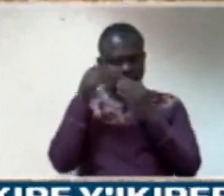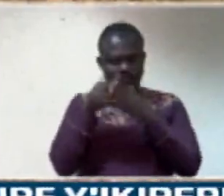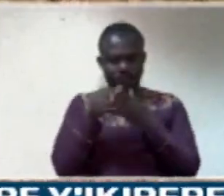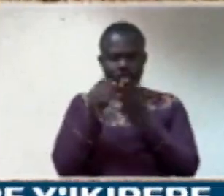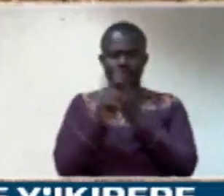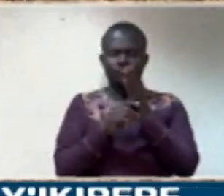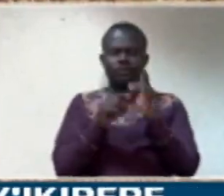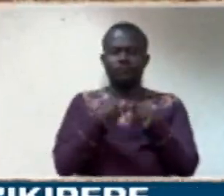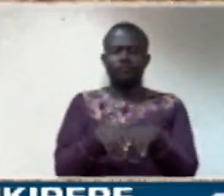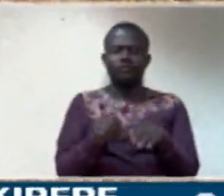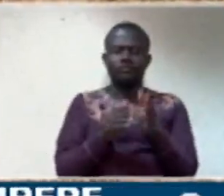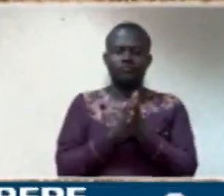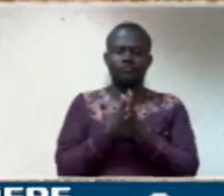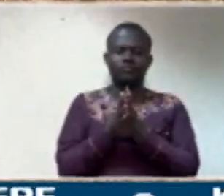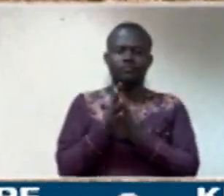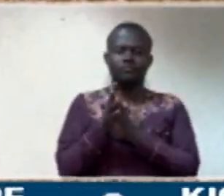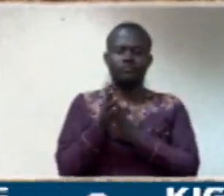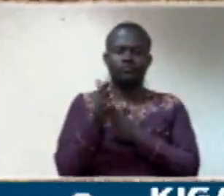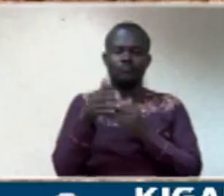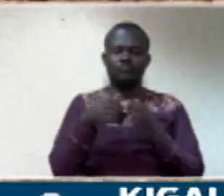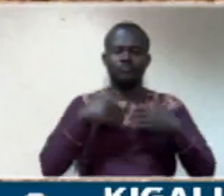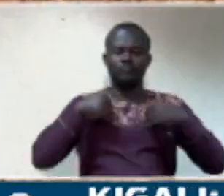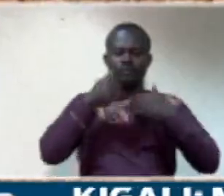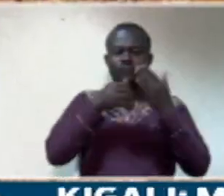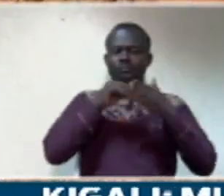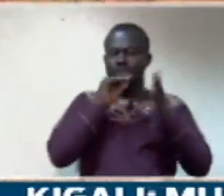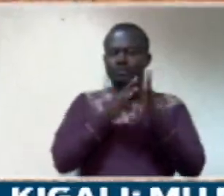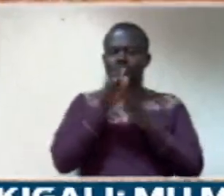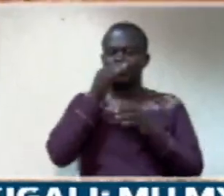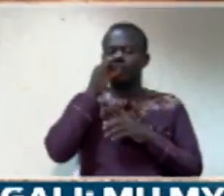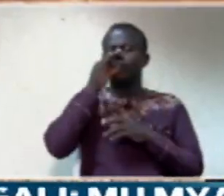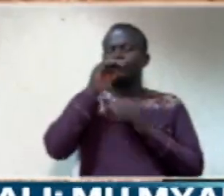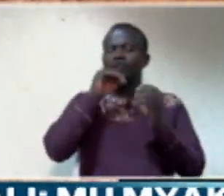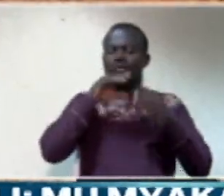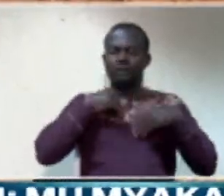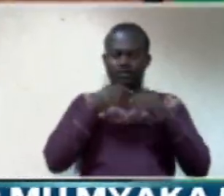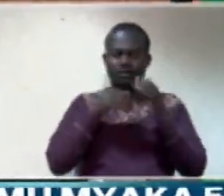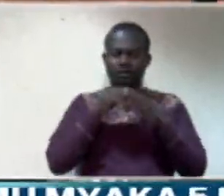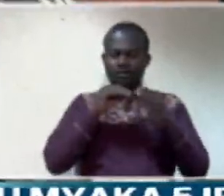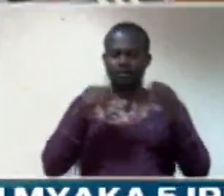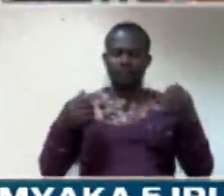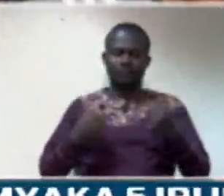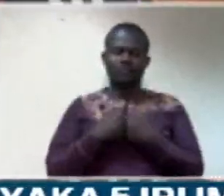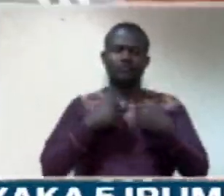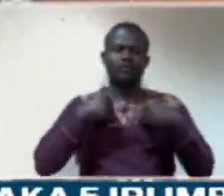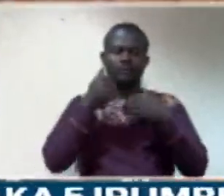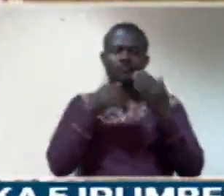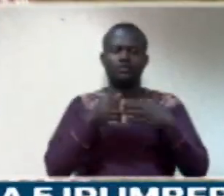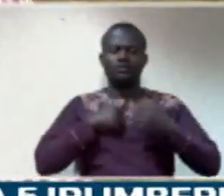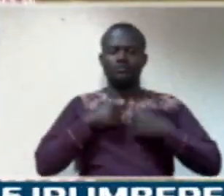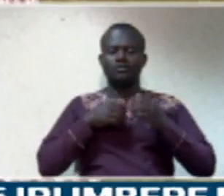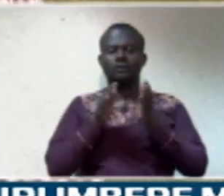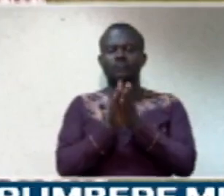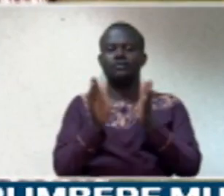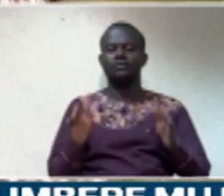ari nk'igishoro cyabafasha guhanga imishinga ihindura imibereho yabo aho kwishora mu bikorwa bitemewe kandi bigira n'ingaruka ku buzima bwabo n'ubw'abanyarwanda muri rusange.